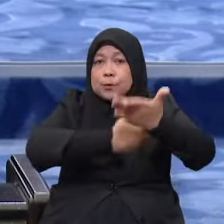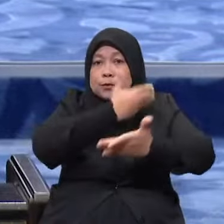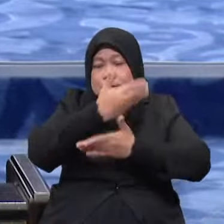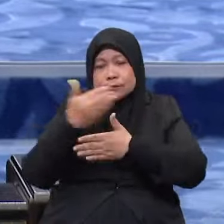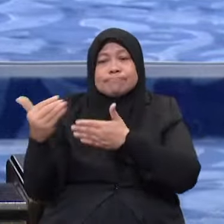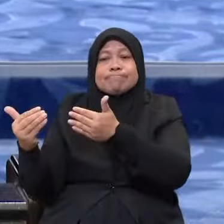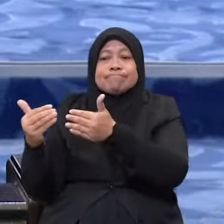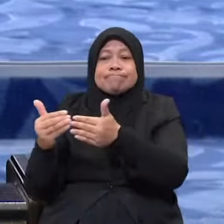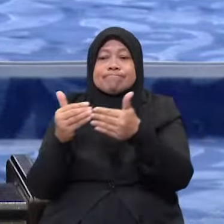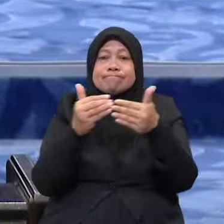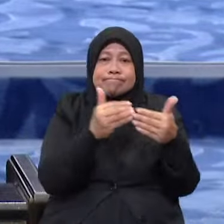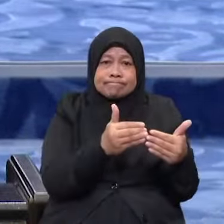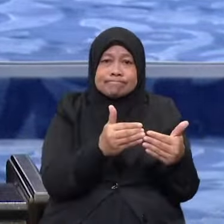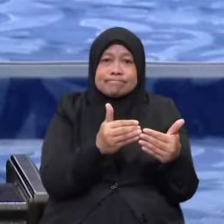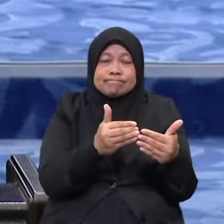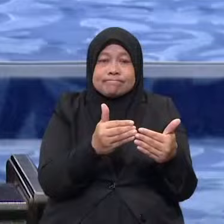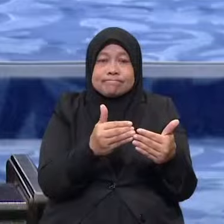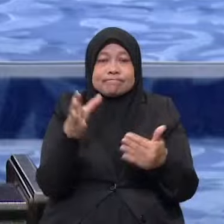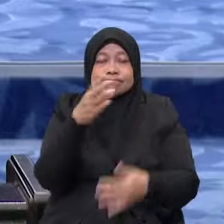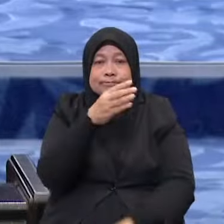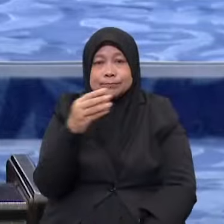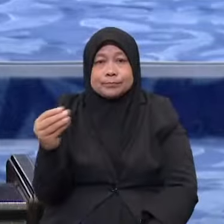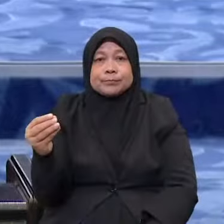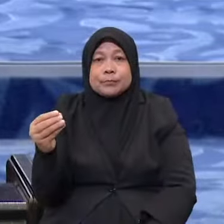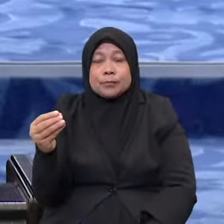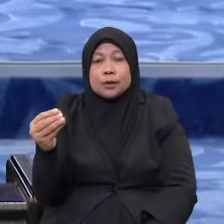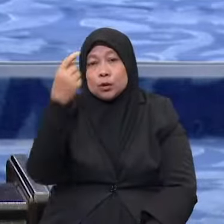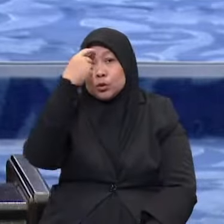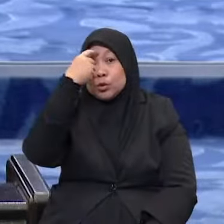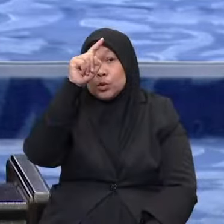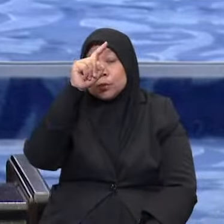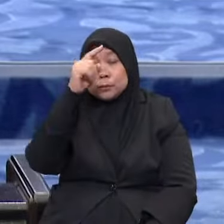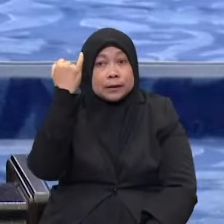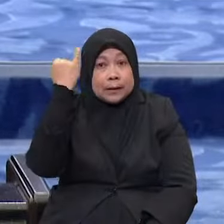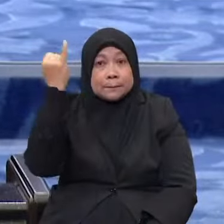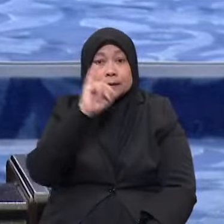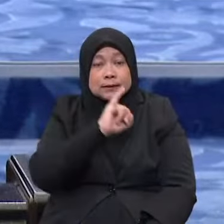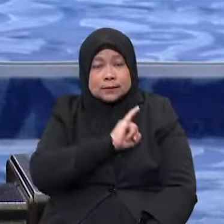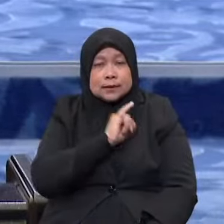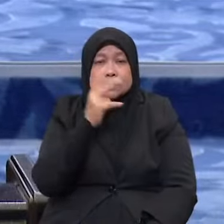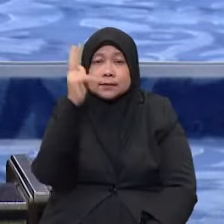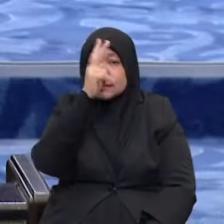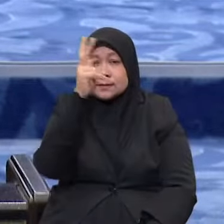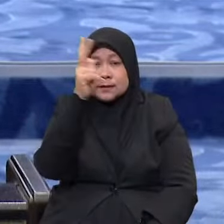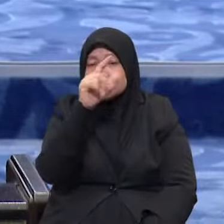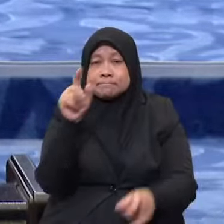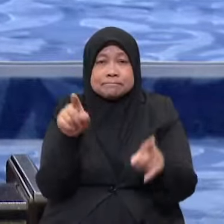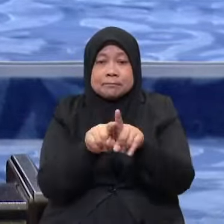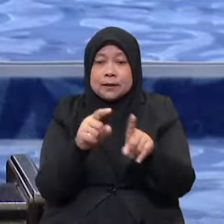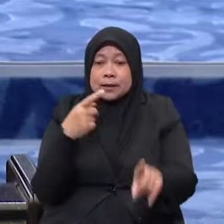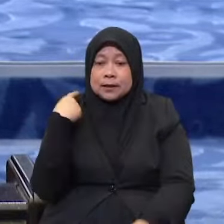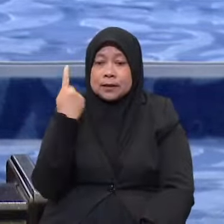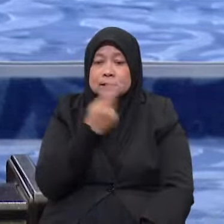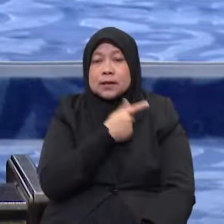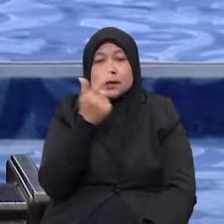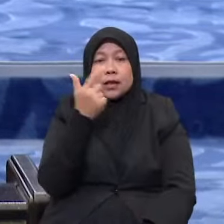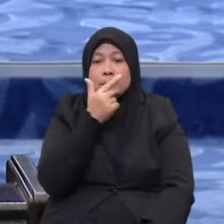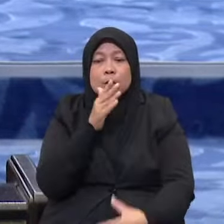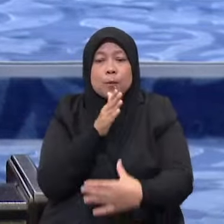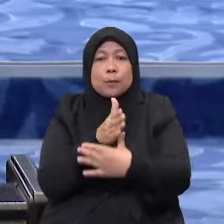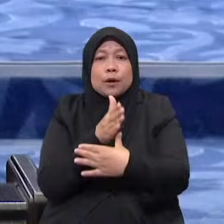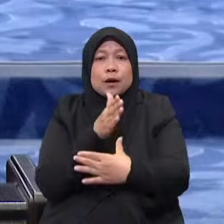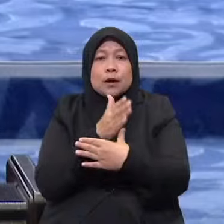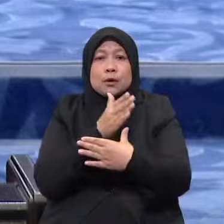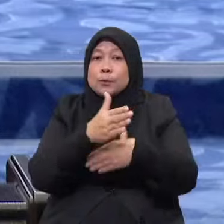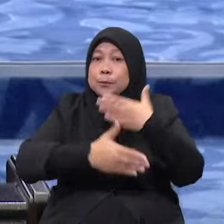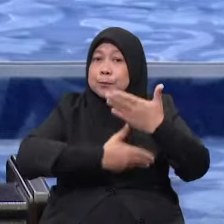sedang diteruskan. Ya. Dan bagi pendapat saya dan pendirian kerajaan, Peter tidak mahu mengganggu